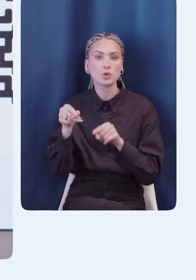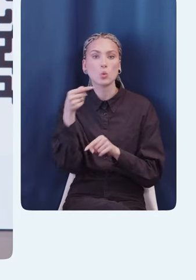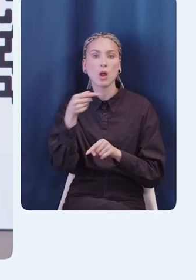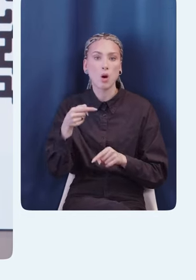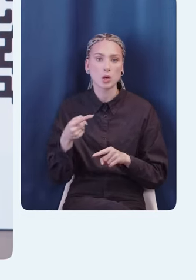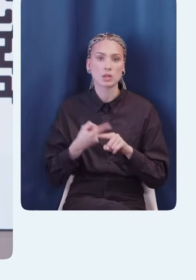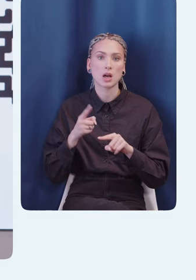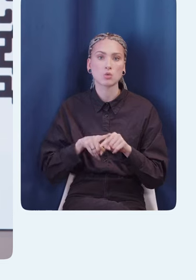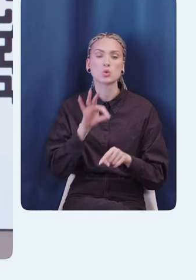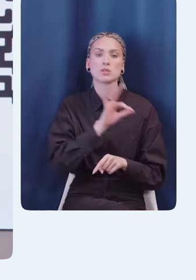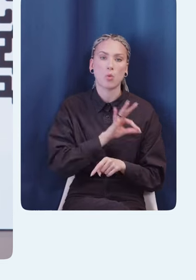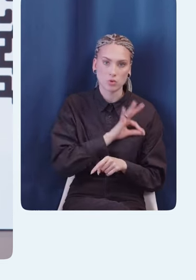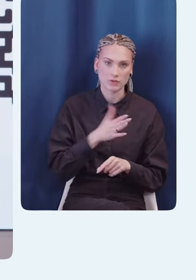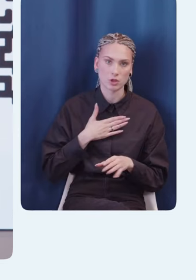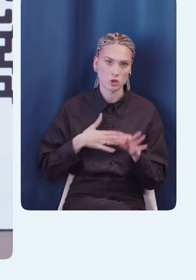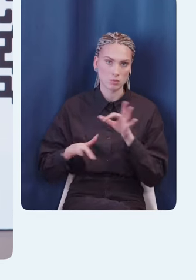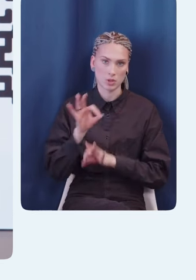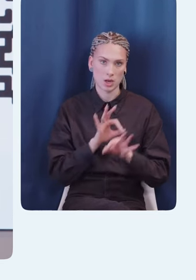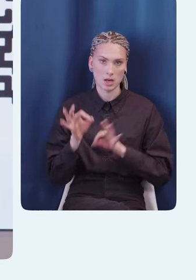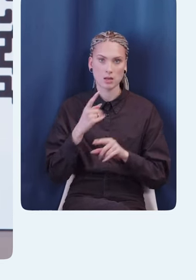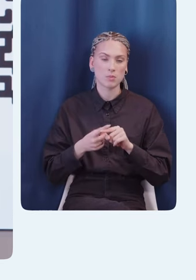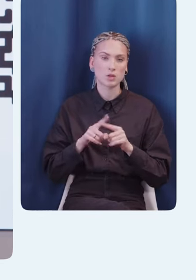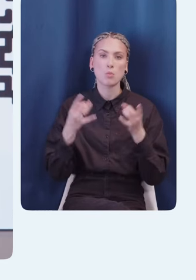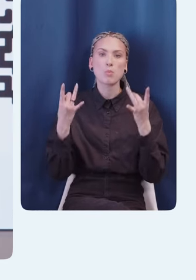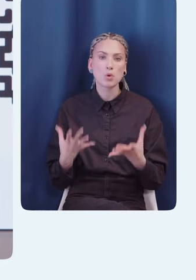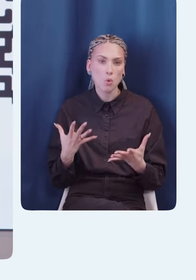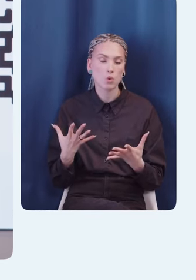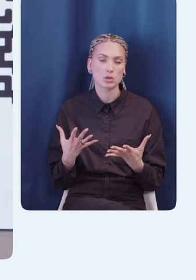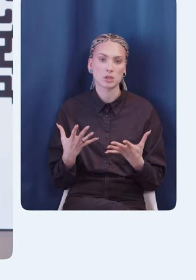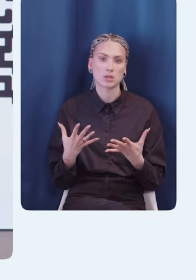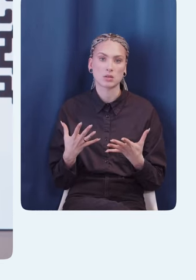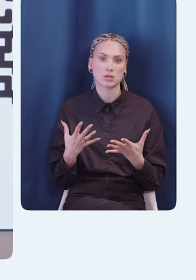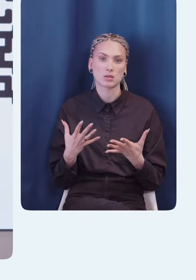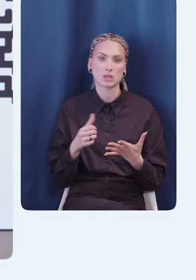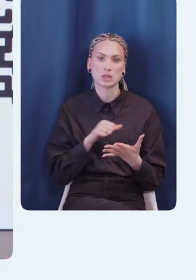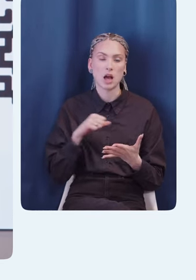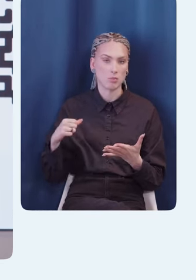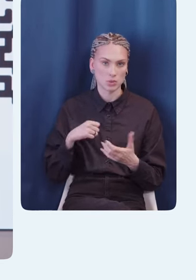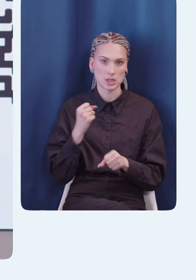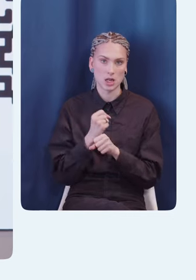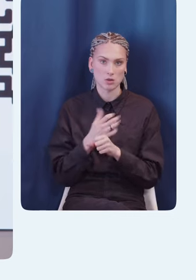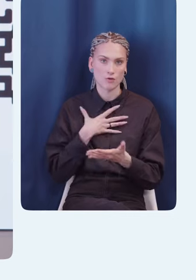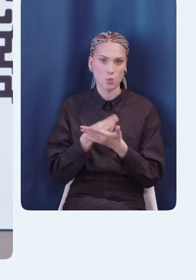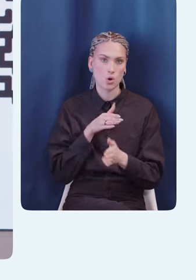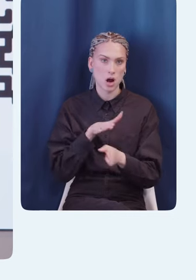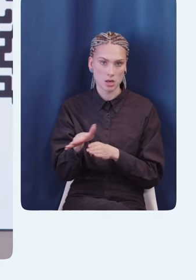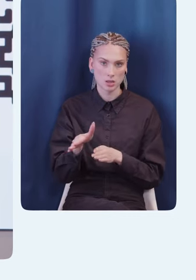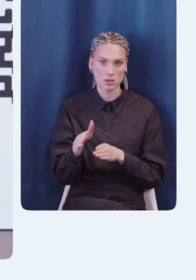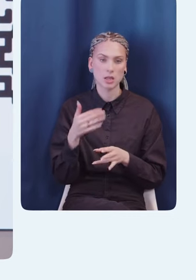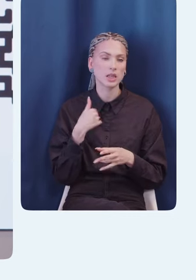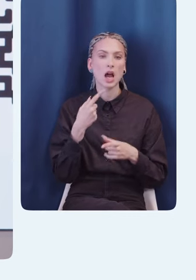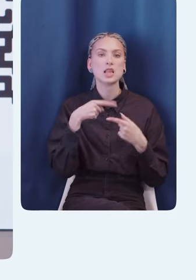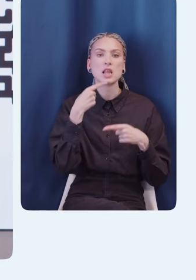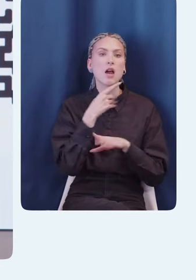которые используются в нашем проекте. Поэтому здесь проще всего было написать какую-то свою реализацию. То есть я не призываю